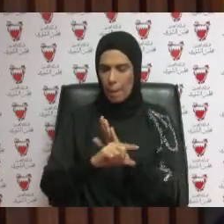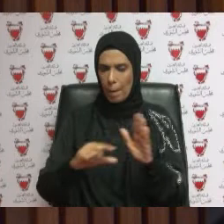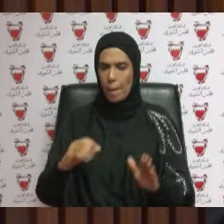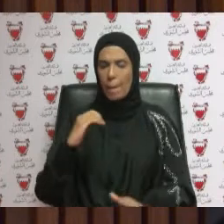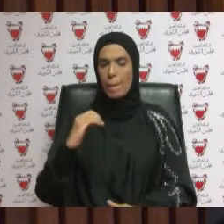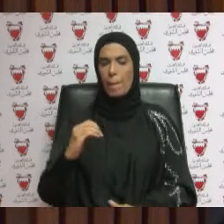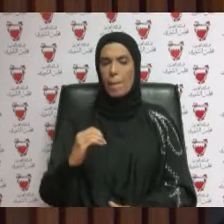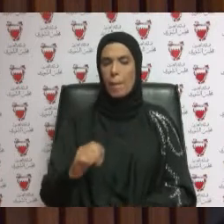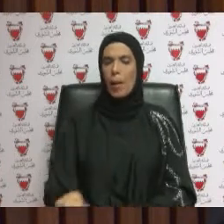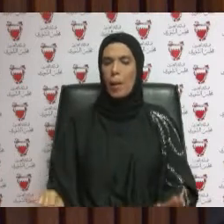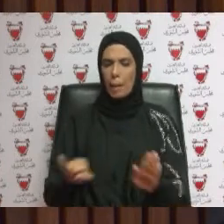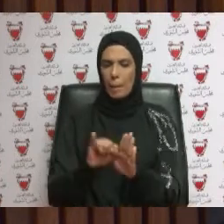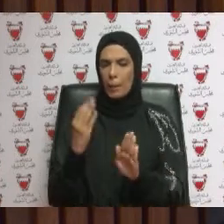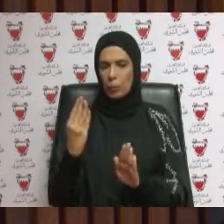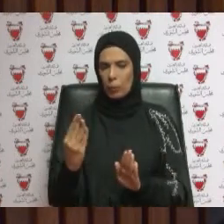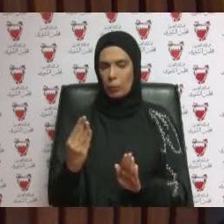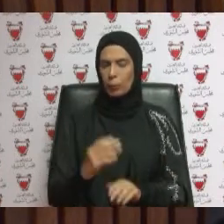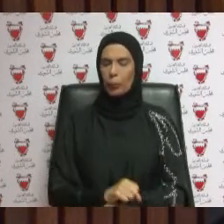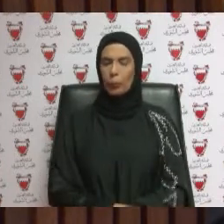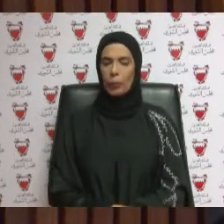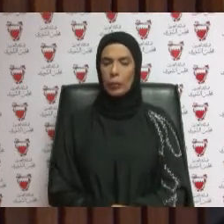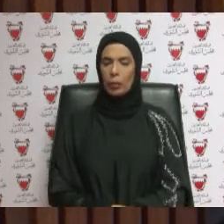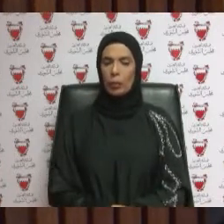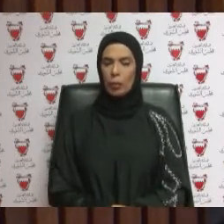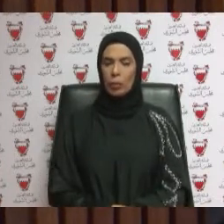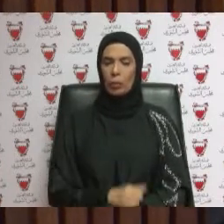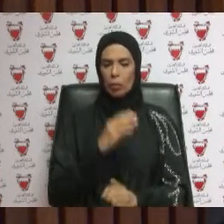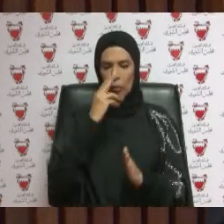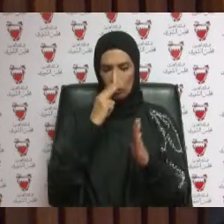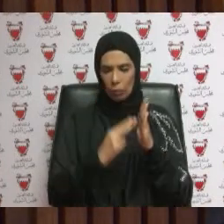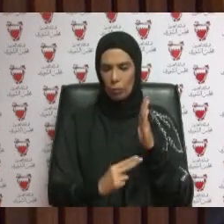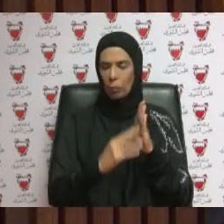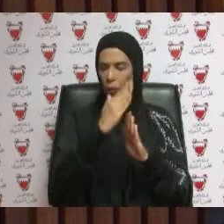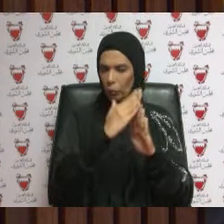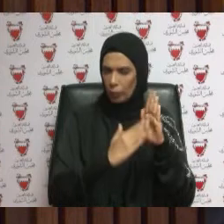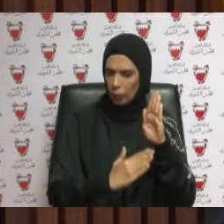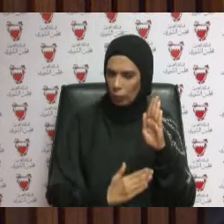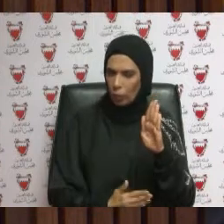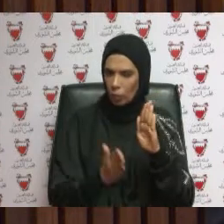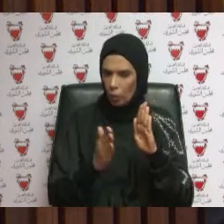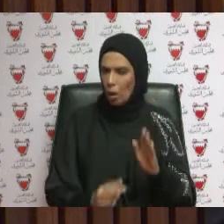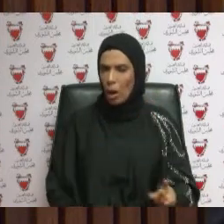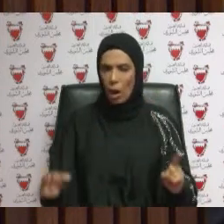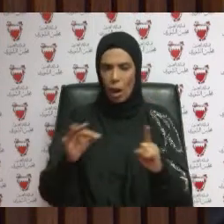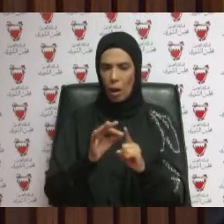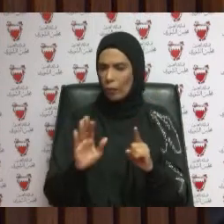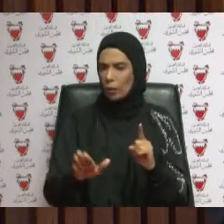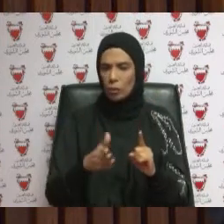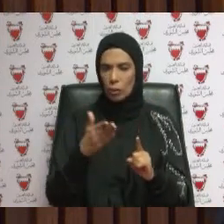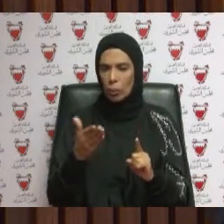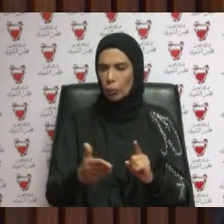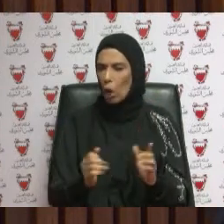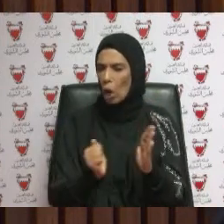المادة 4 كما ورد بمشروع القانون، والتي تنص على أنه يجب تحديد الغرض الذي تستخدم فيه